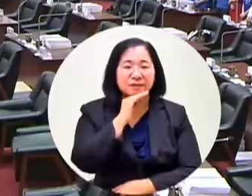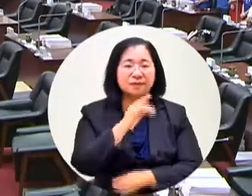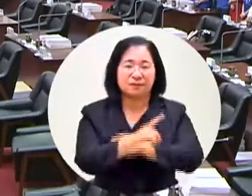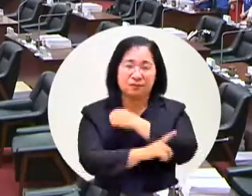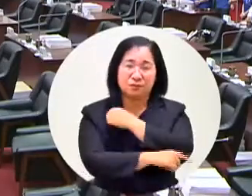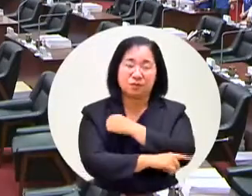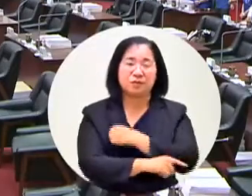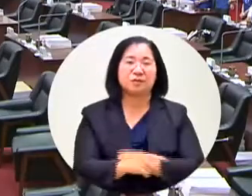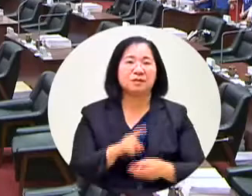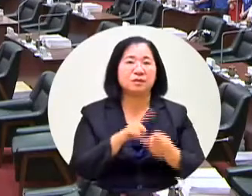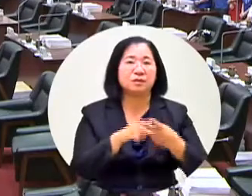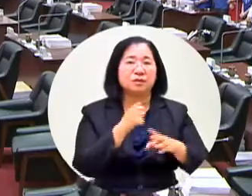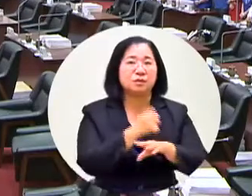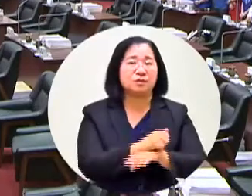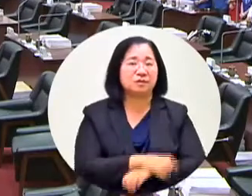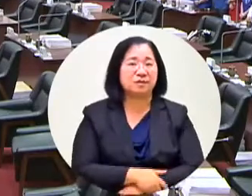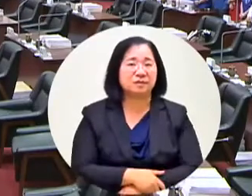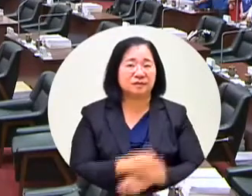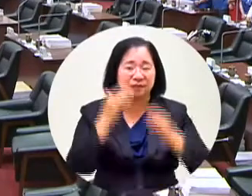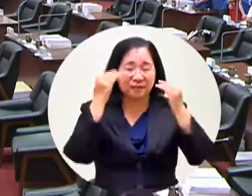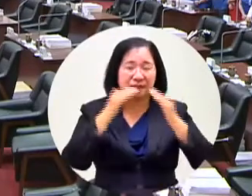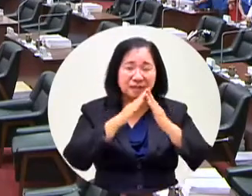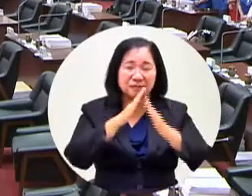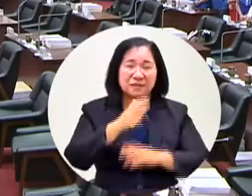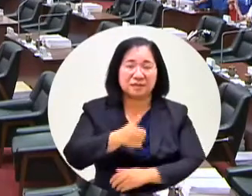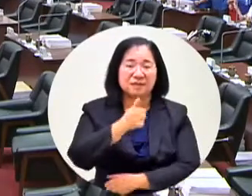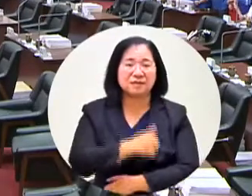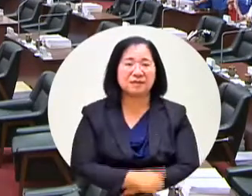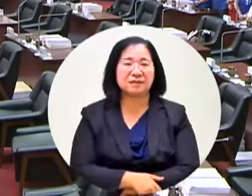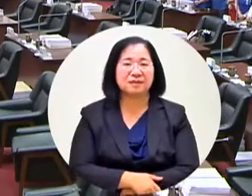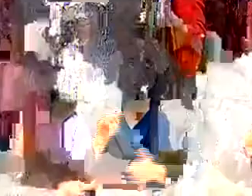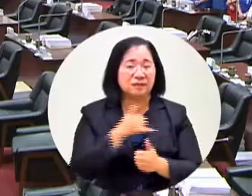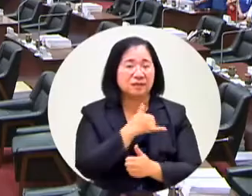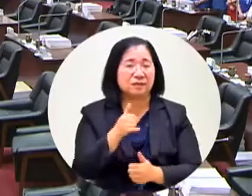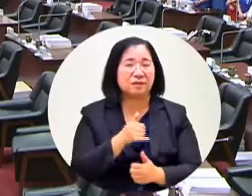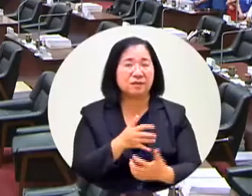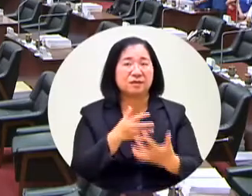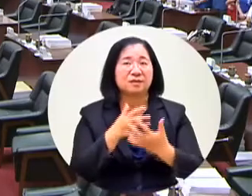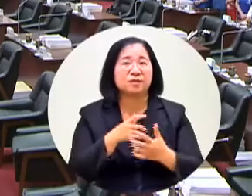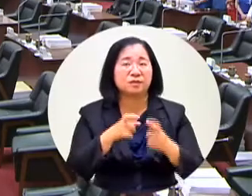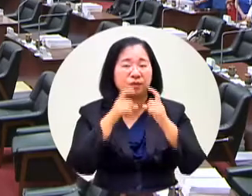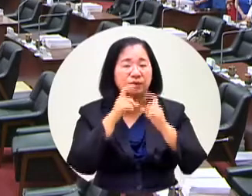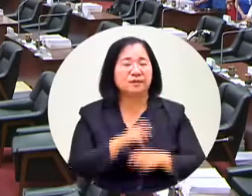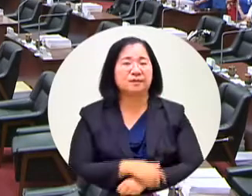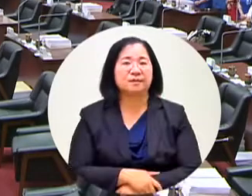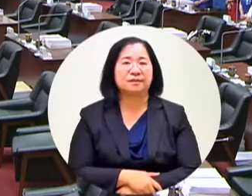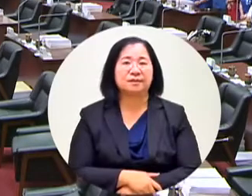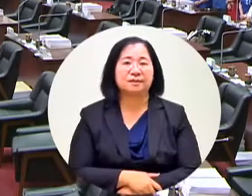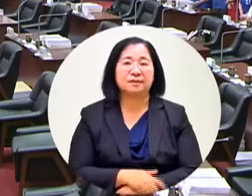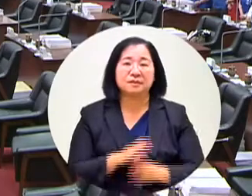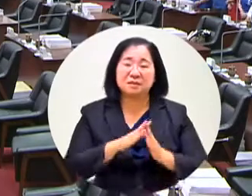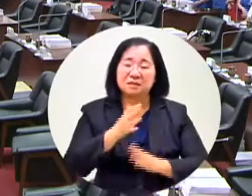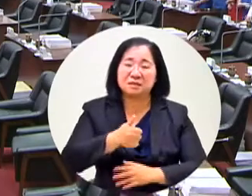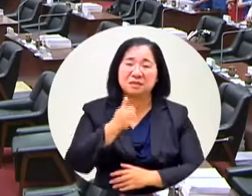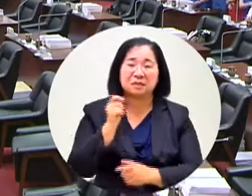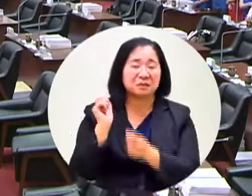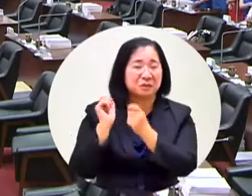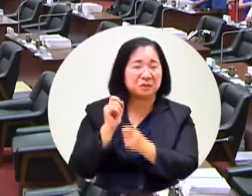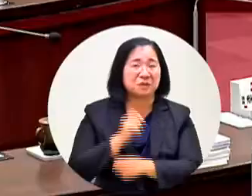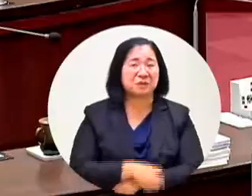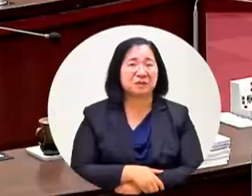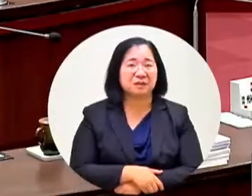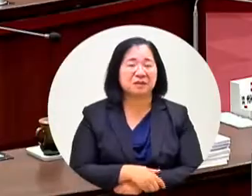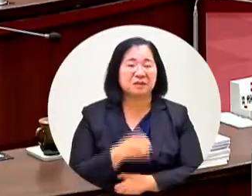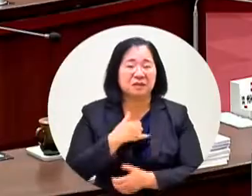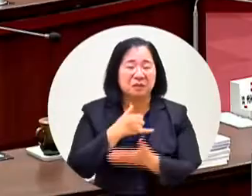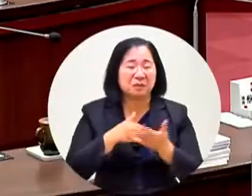的车厢费用还没有拨给我们，但车厢进来了。那么市长，这些问题你要怎么办？好，那么我们在最后啊，